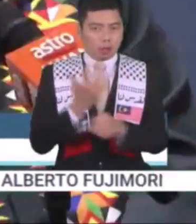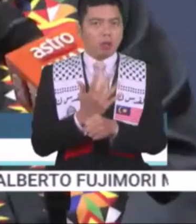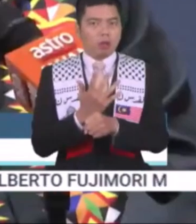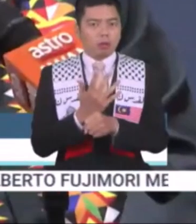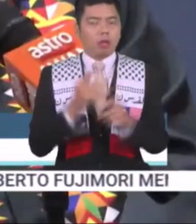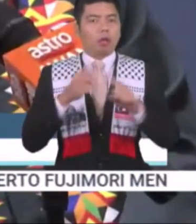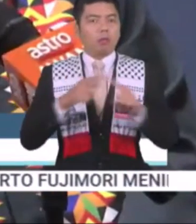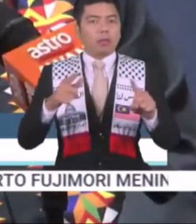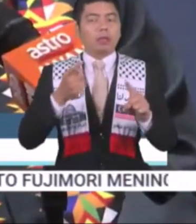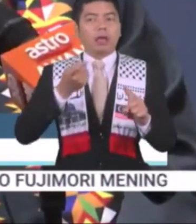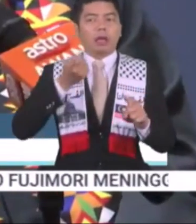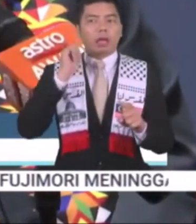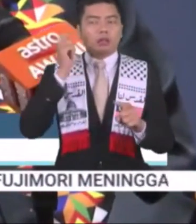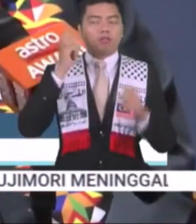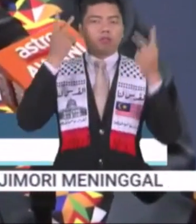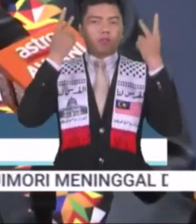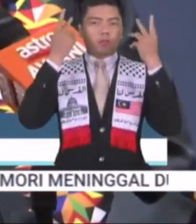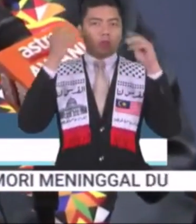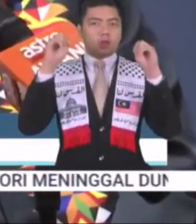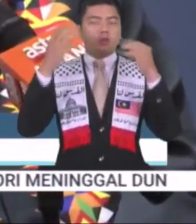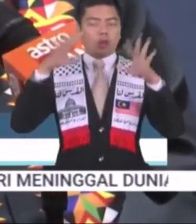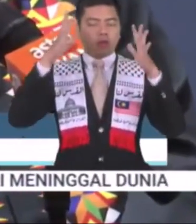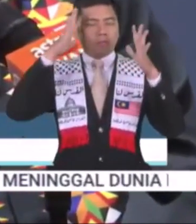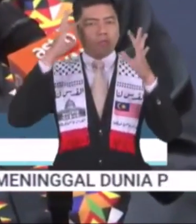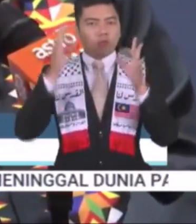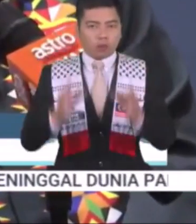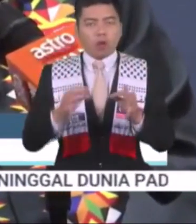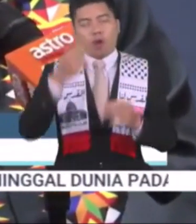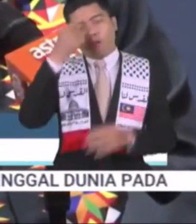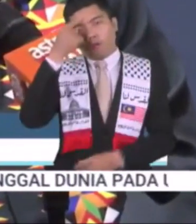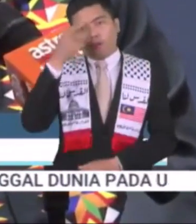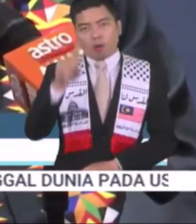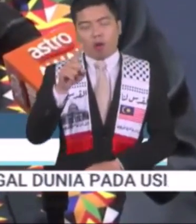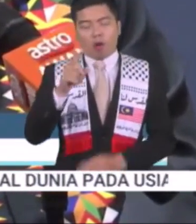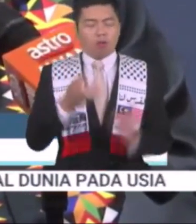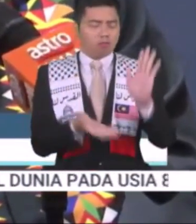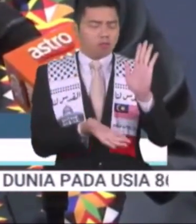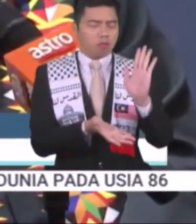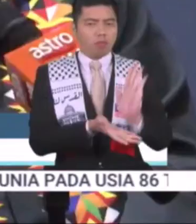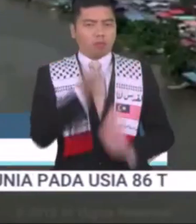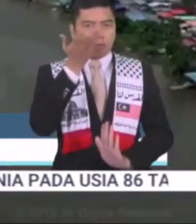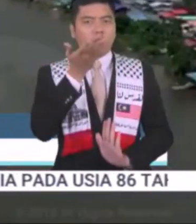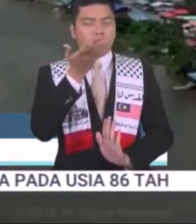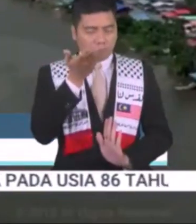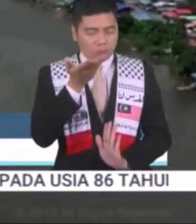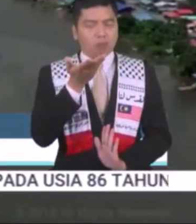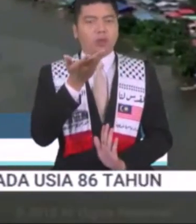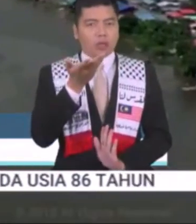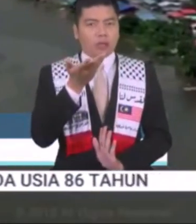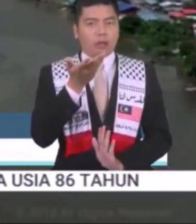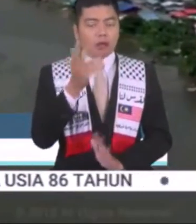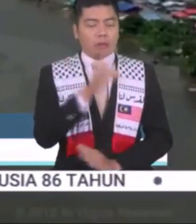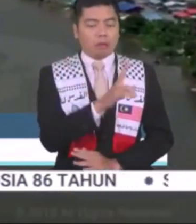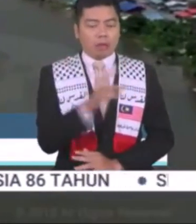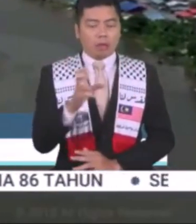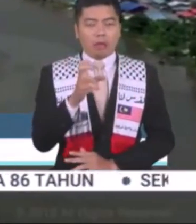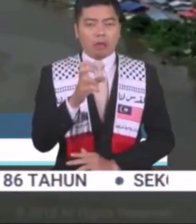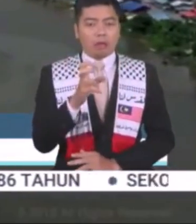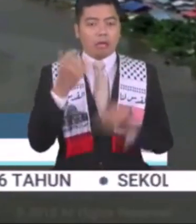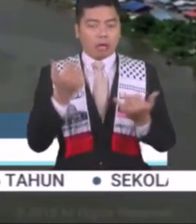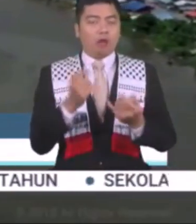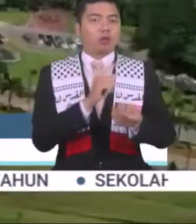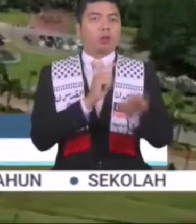tadi diputuskan oleh Yang Amat Berhormat Perdana Menteri untuk menaikkan kadar interim ini daripada RM300